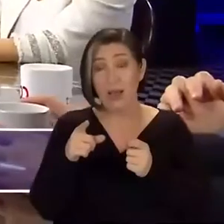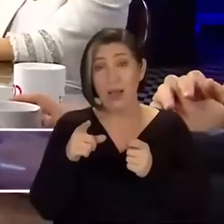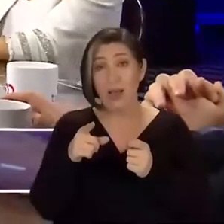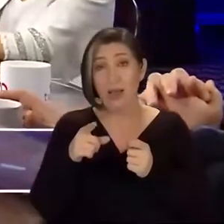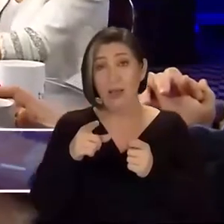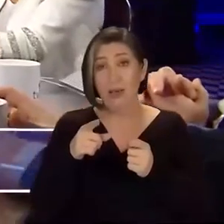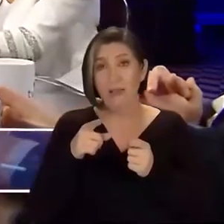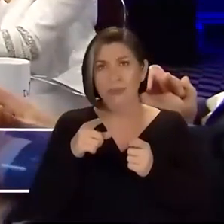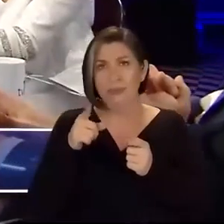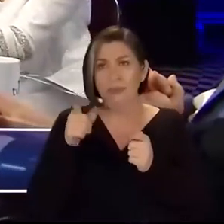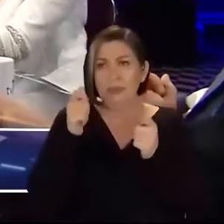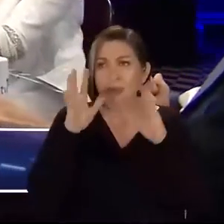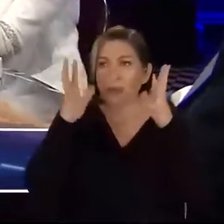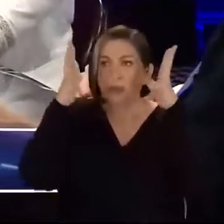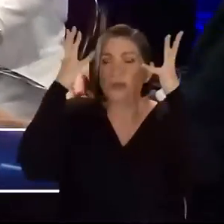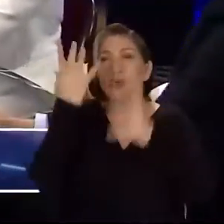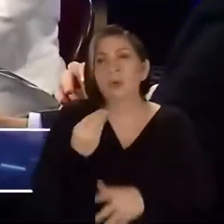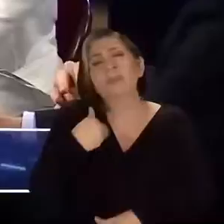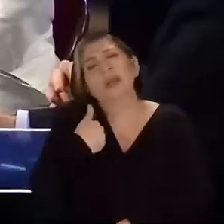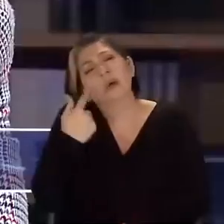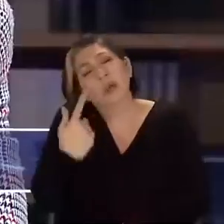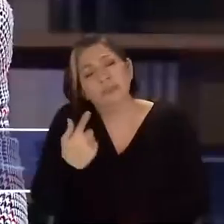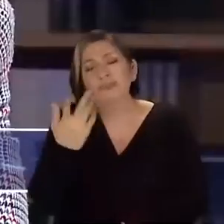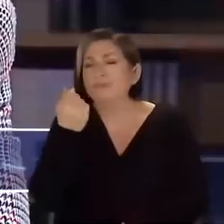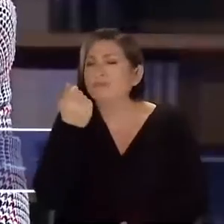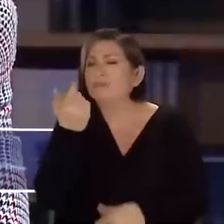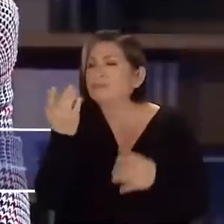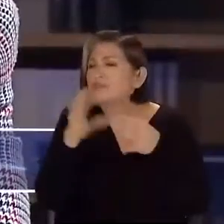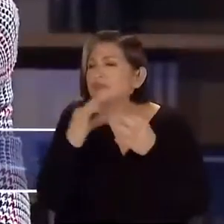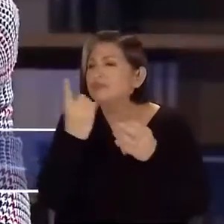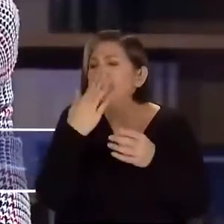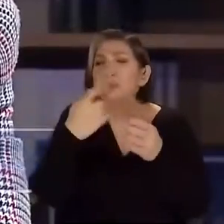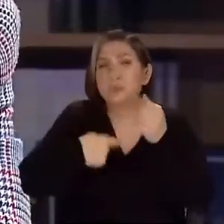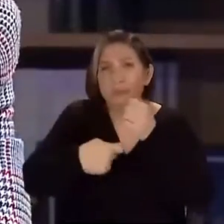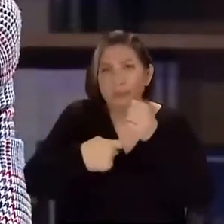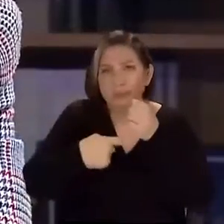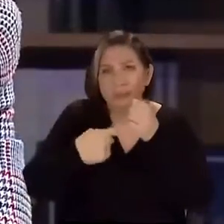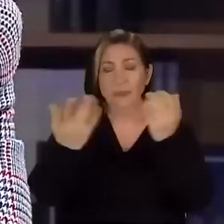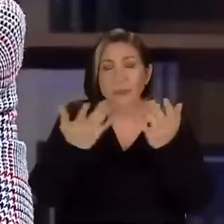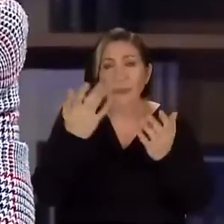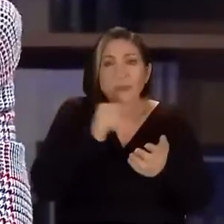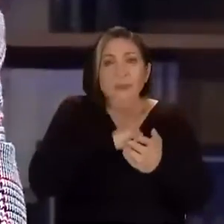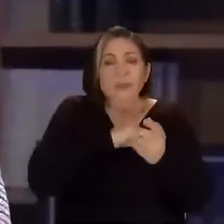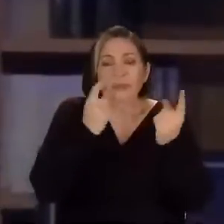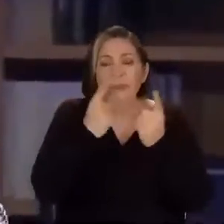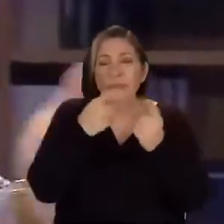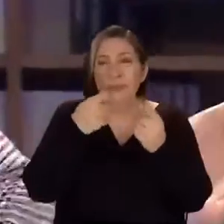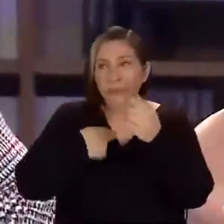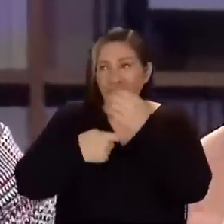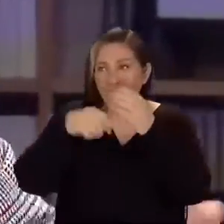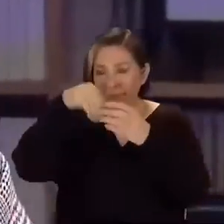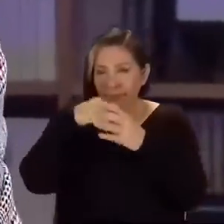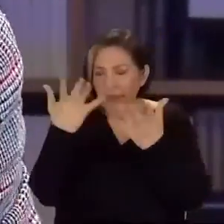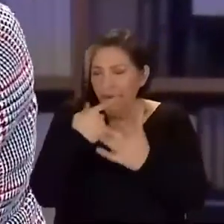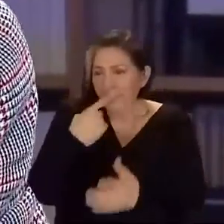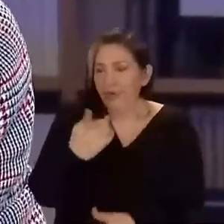şey yaparsın, yani bu para manyaklığına girersin. Yoksa evet, parayla ilgili şey ol. Mesela kumarda korkunç şey. Kumarda da ona